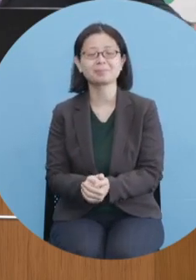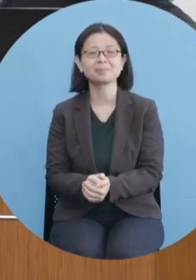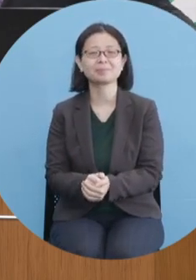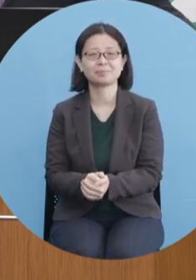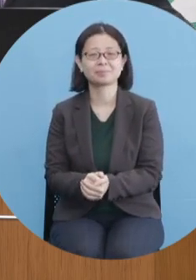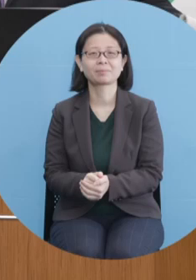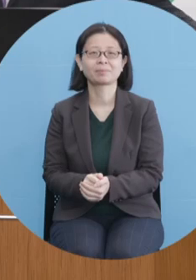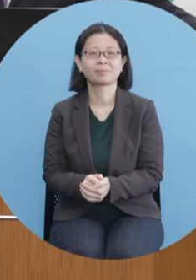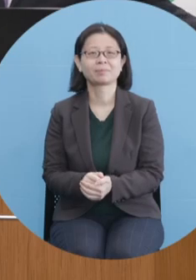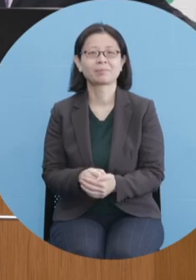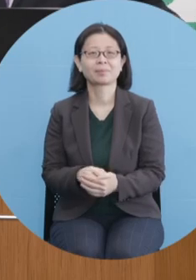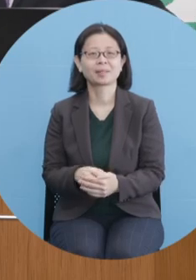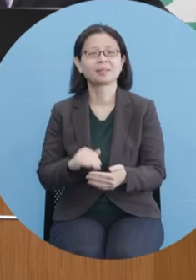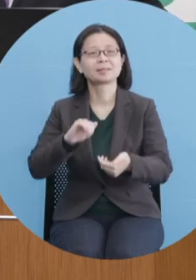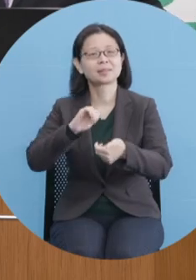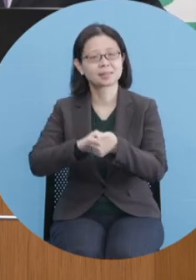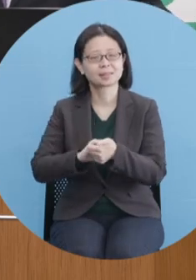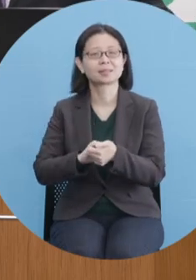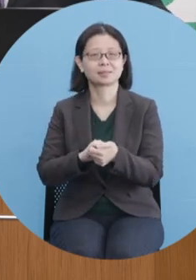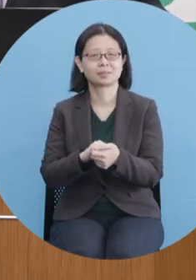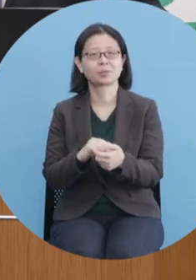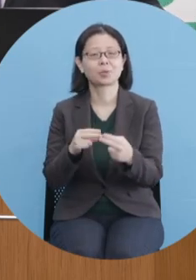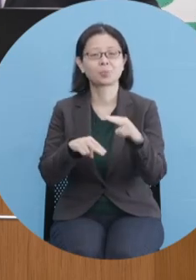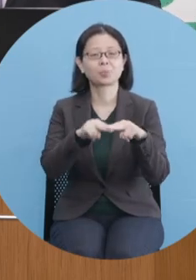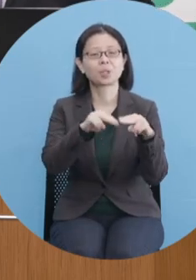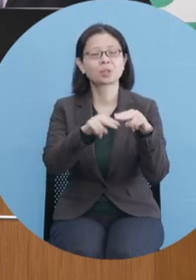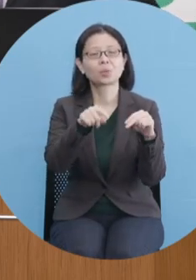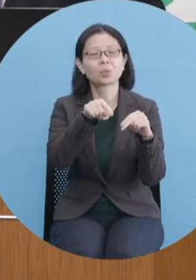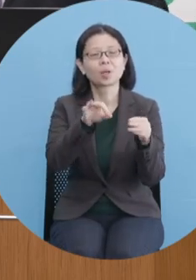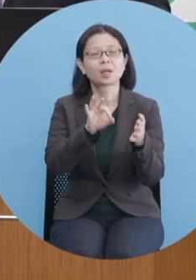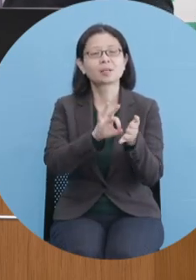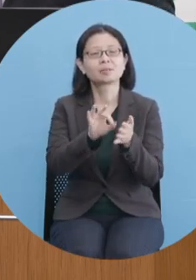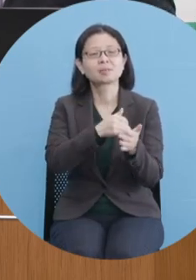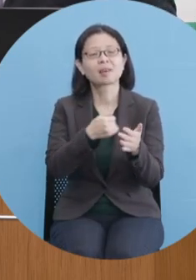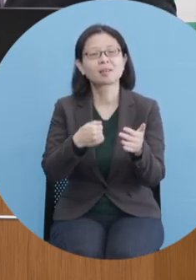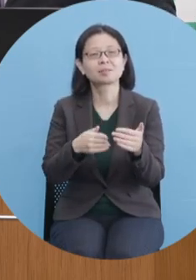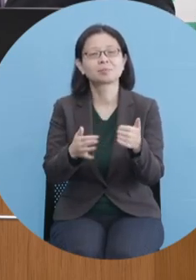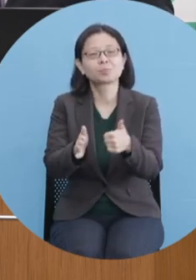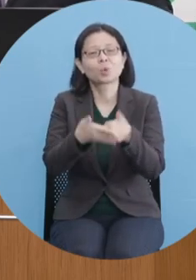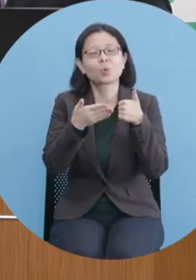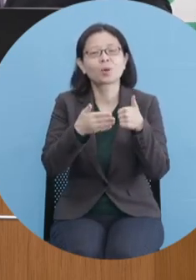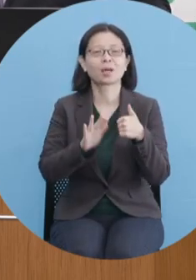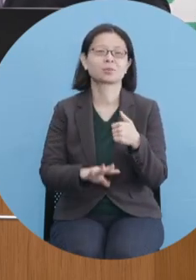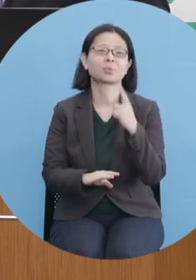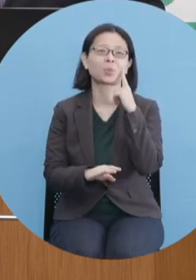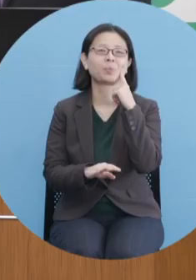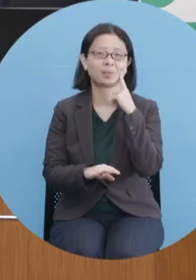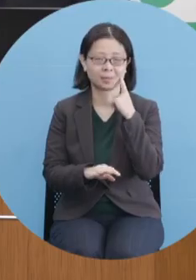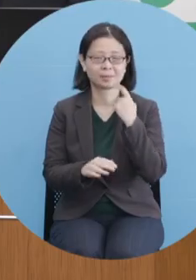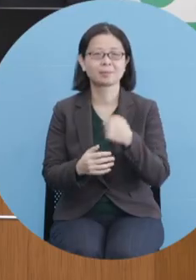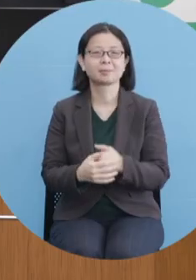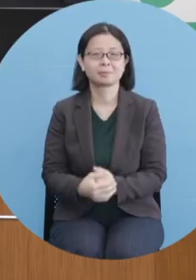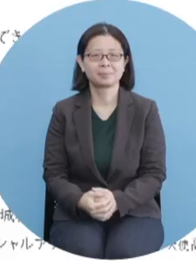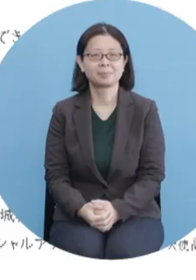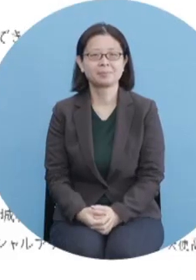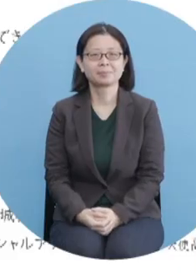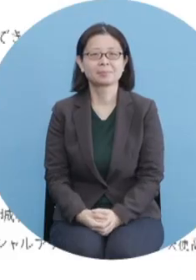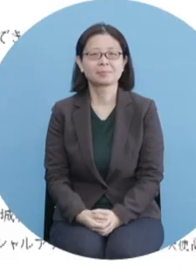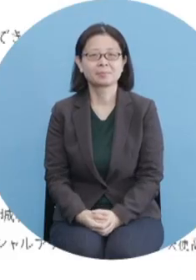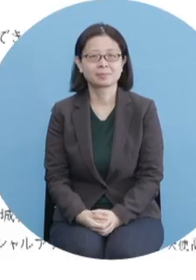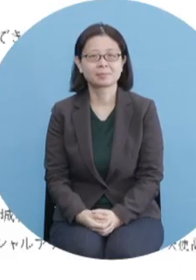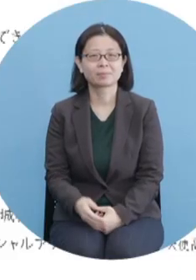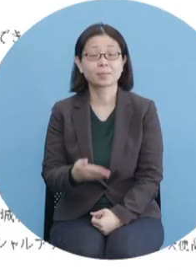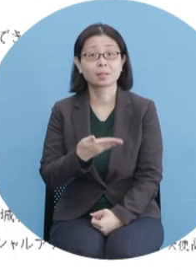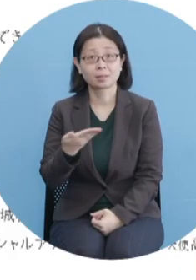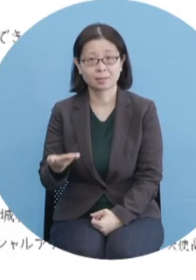ございますので是非このキャンペーンご活用いただきたいなという風に思っているところでえございますえ